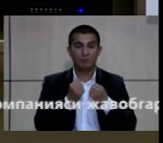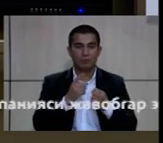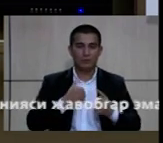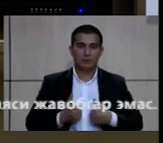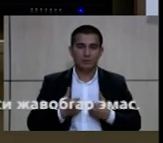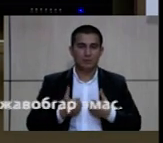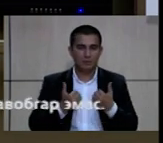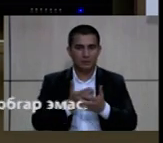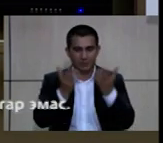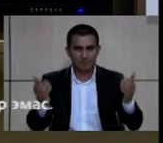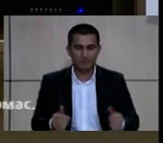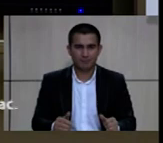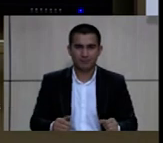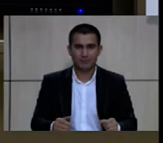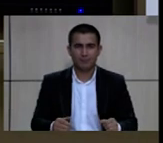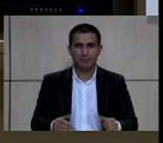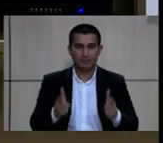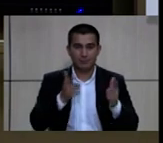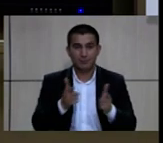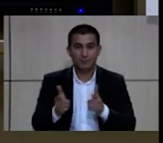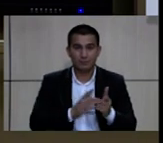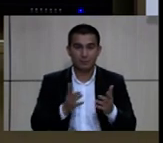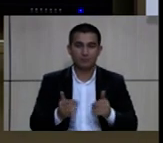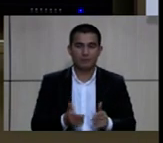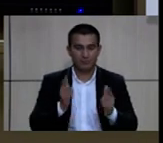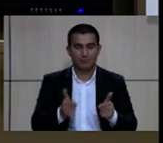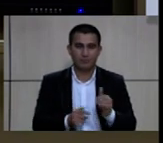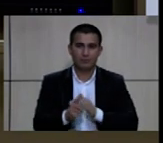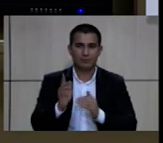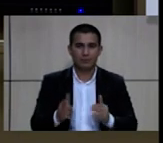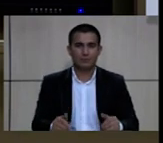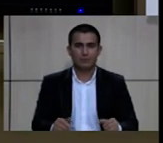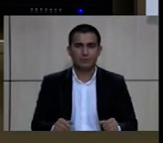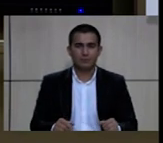qiling. Tayyormisiz? Tayyor bo'lsangiz, boshladik.